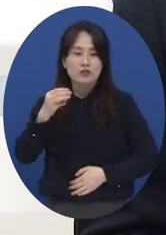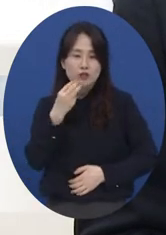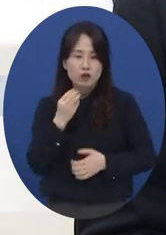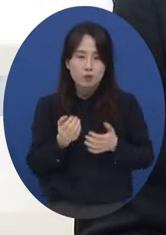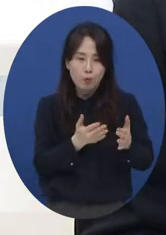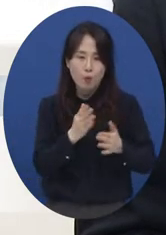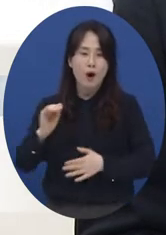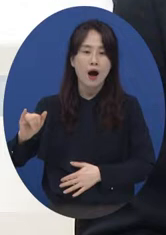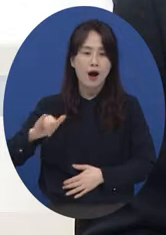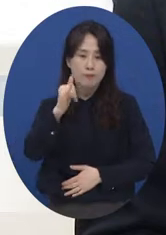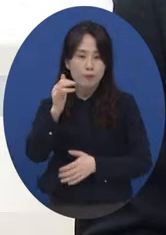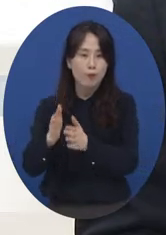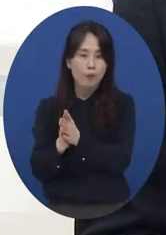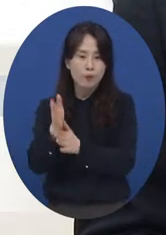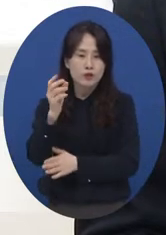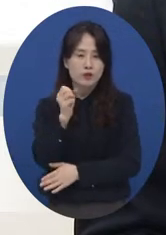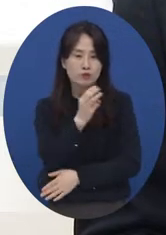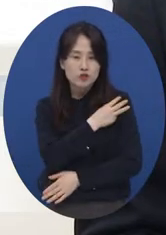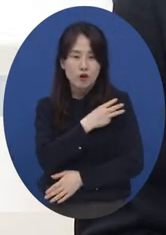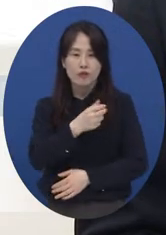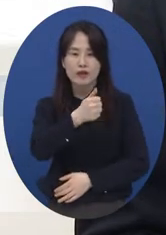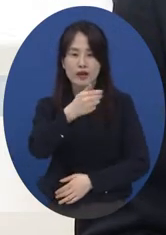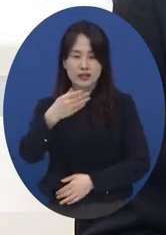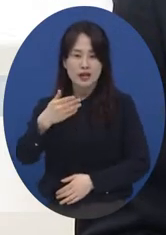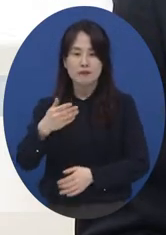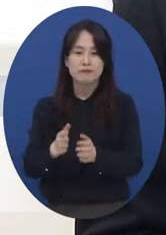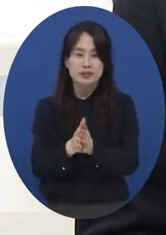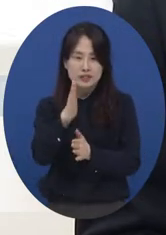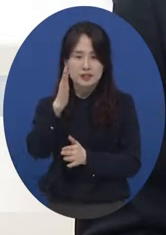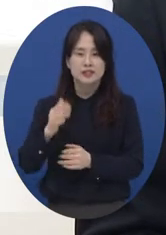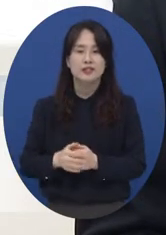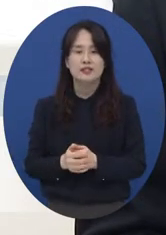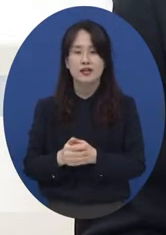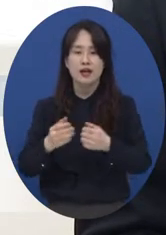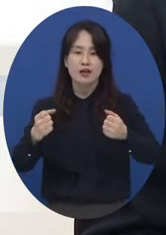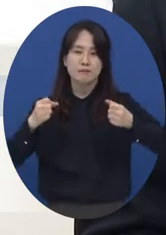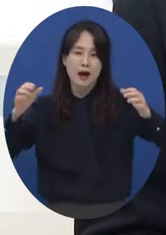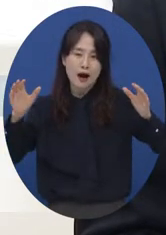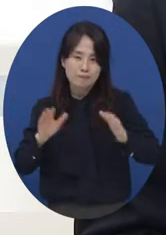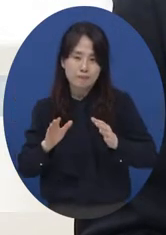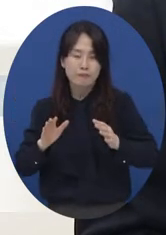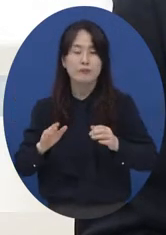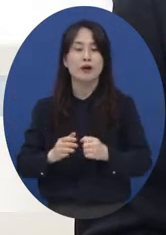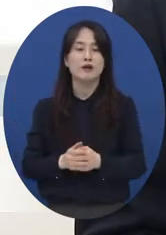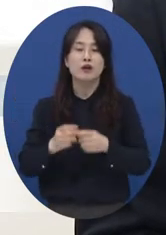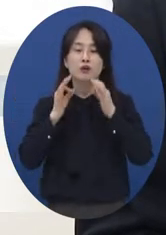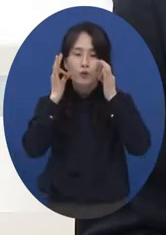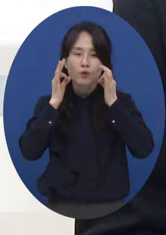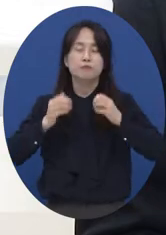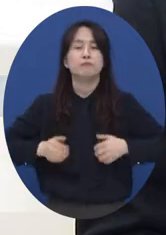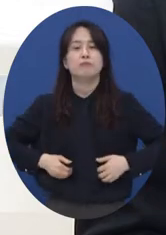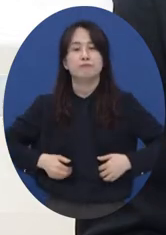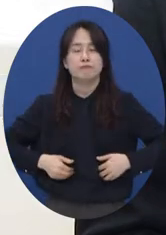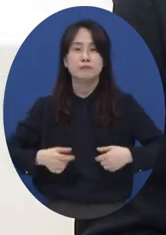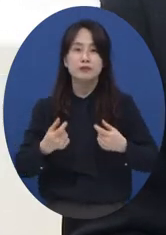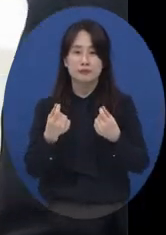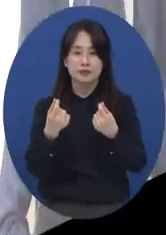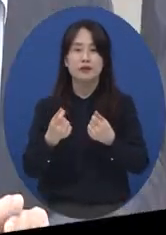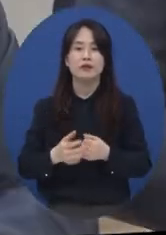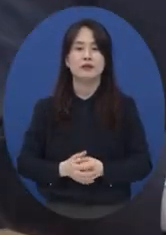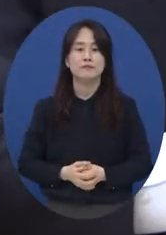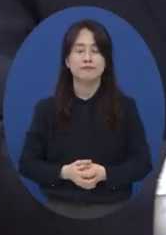도와 또 김포시, 부천시의 각별한 협조와 또 서로의 상응한 노력이 필요하지 않을까 그런 생각이